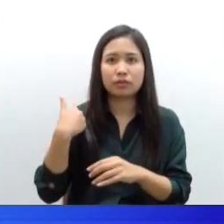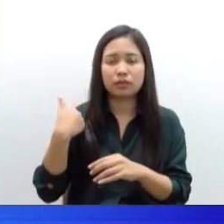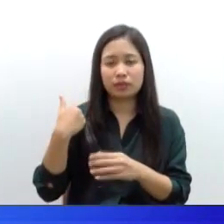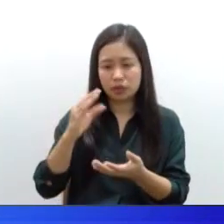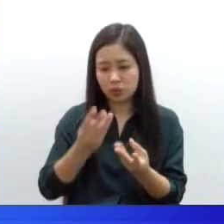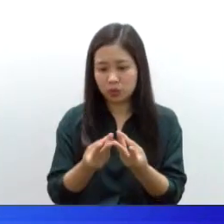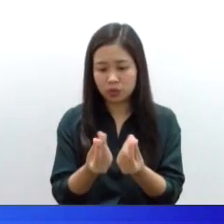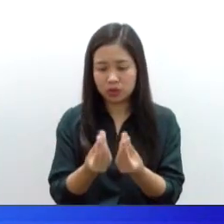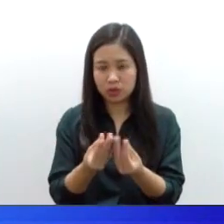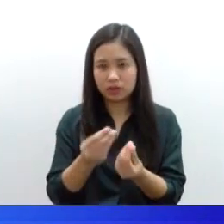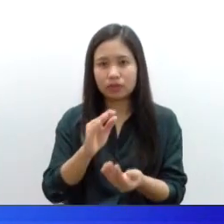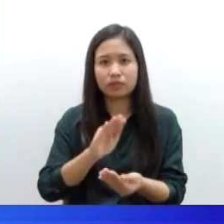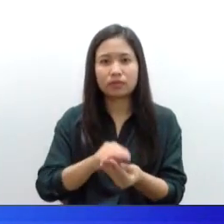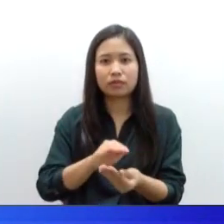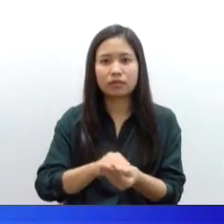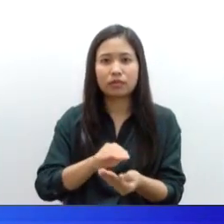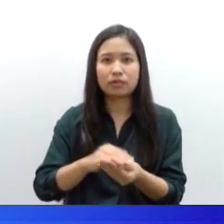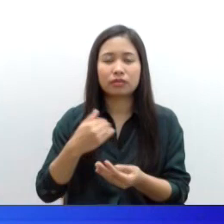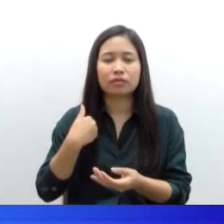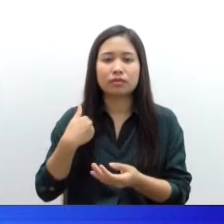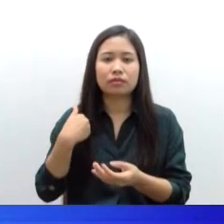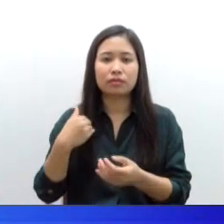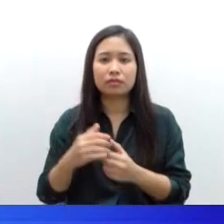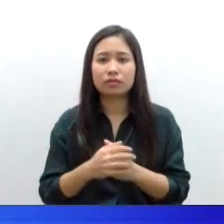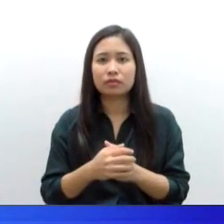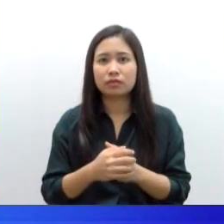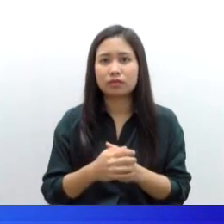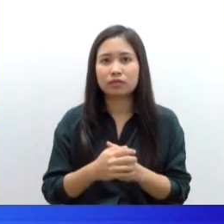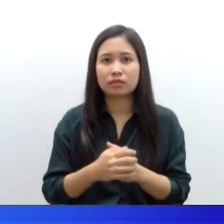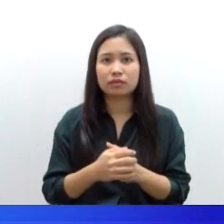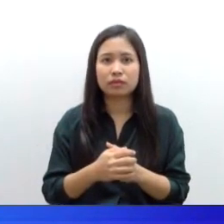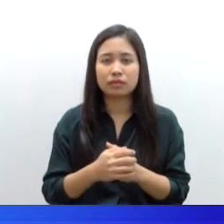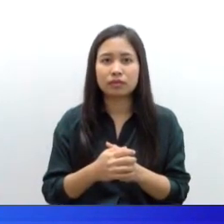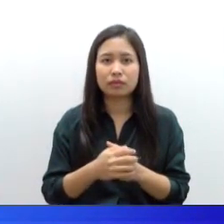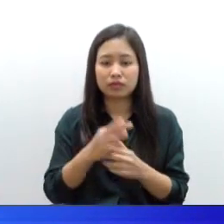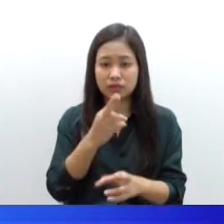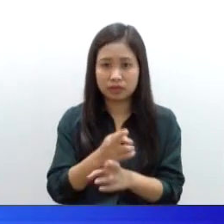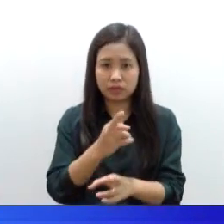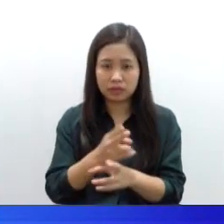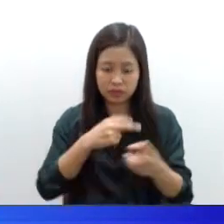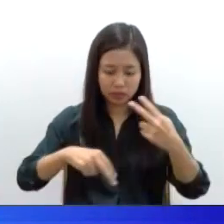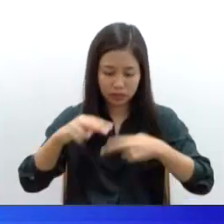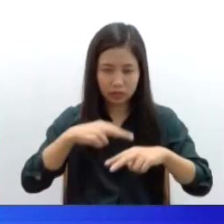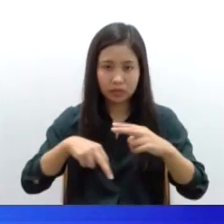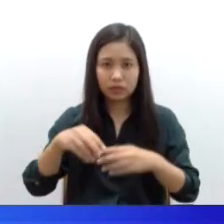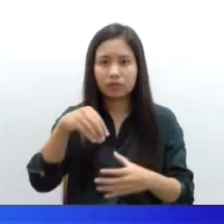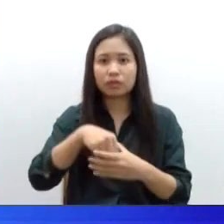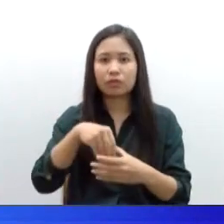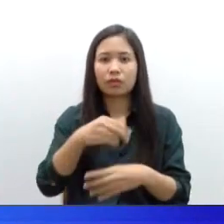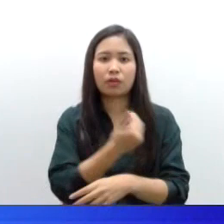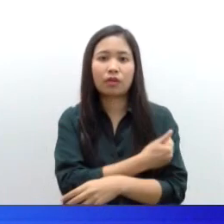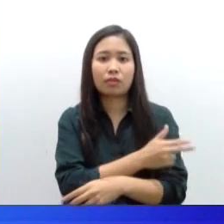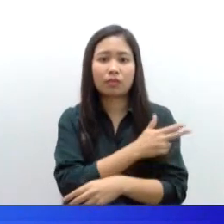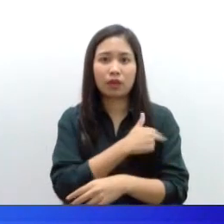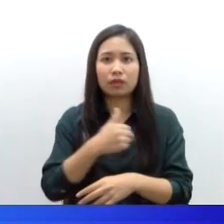ที่น่ายินดีครับแล้วก็ในส่วนของตัวเลขที่กำลังรักษาอยู่ในขณะนี้นี่นะครับก็มีแค่เพียง120